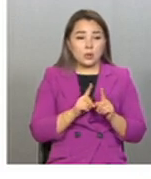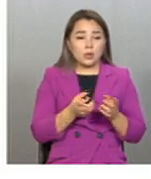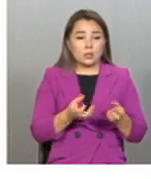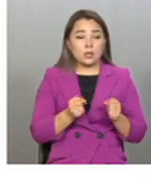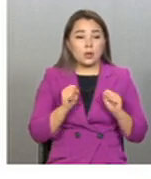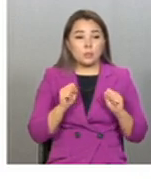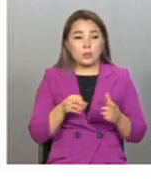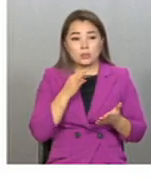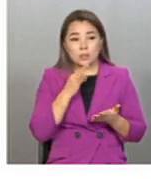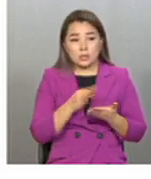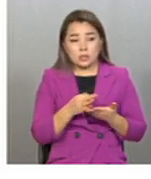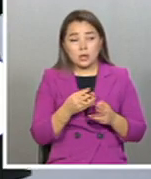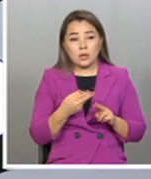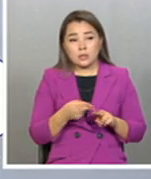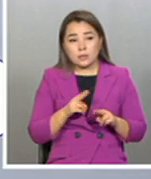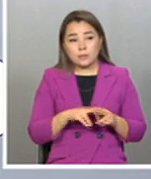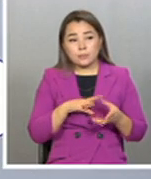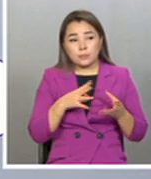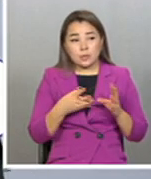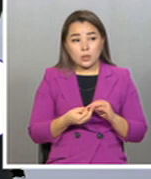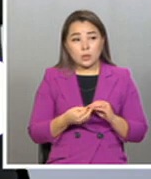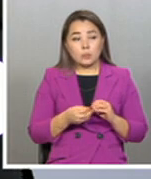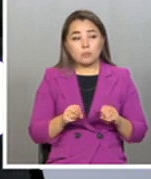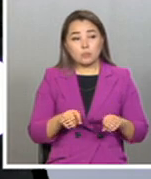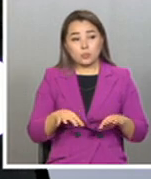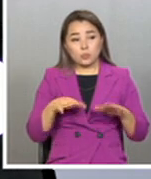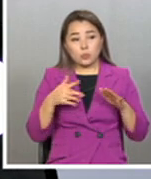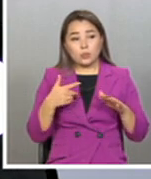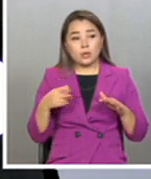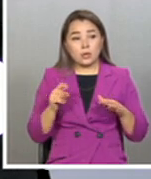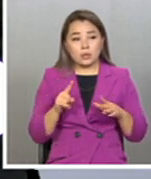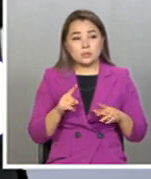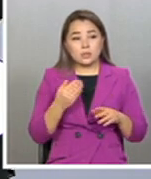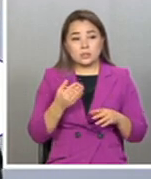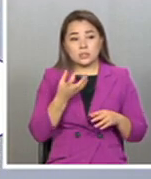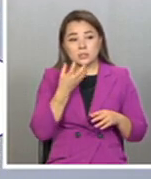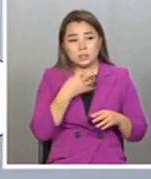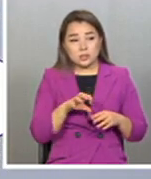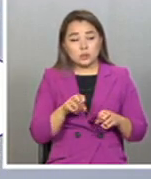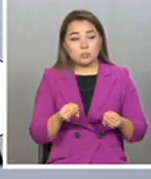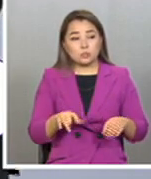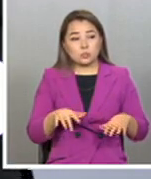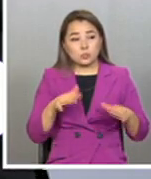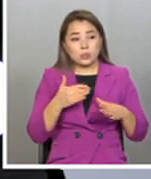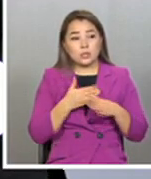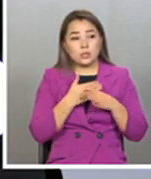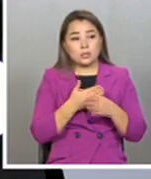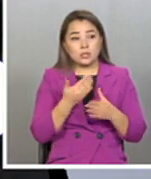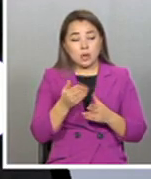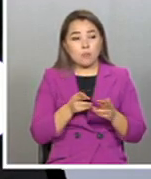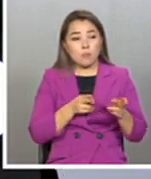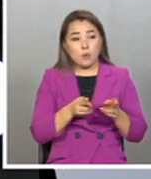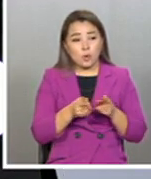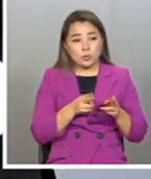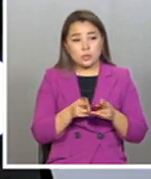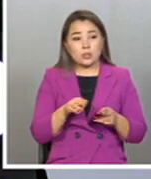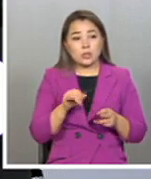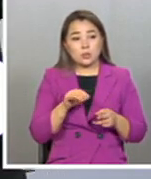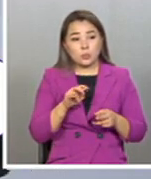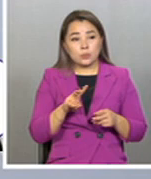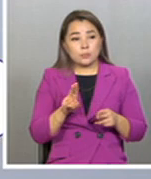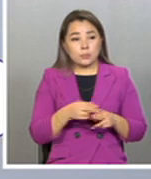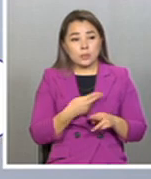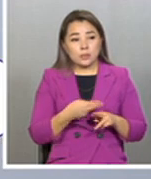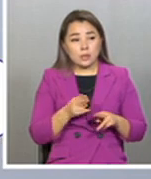сөз. Жалпы бу және газ турбиналары деп қызған будың, яғни жәрдемімен, поршынмен шатунсыз және